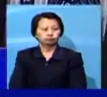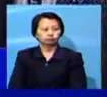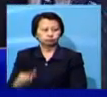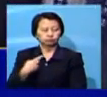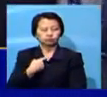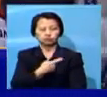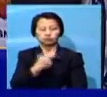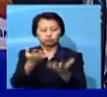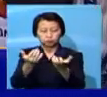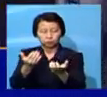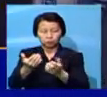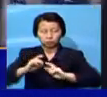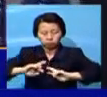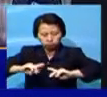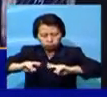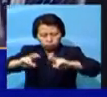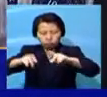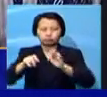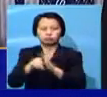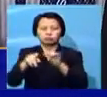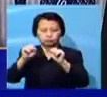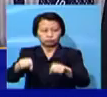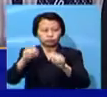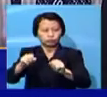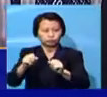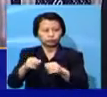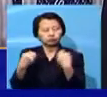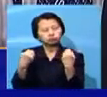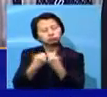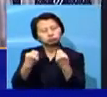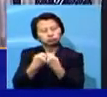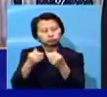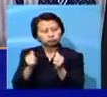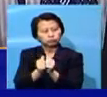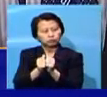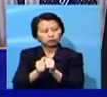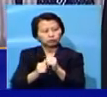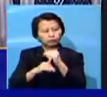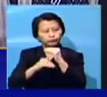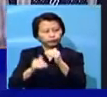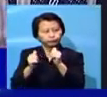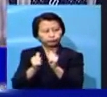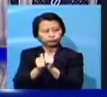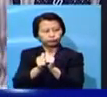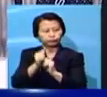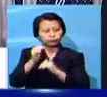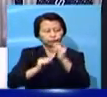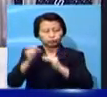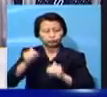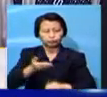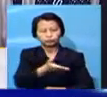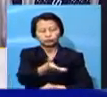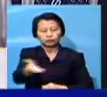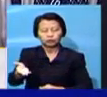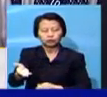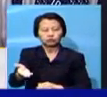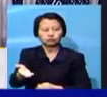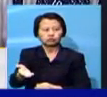bangunkan dari segi keupayaan the capacity danability building di kalangan